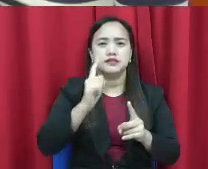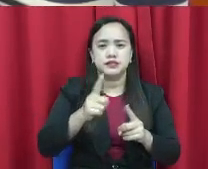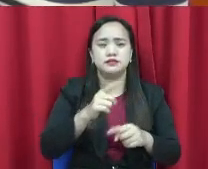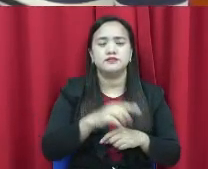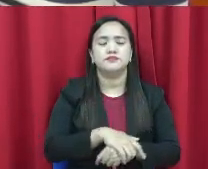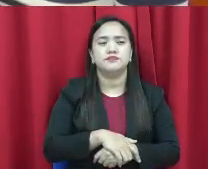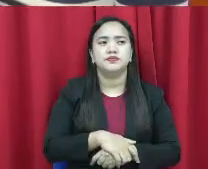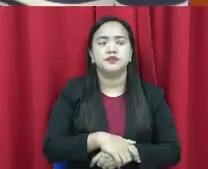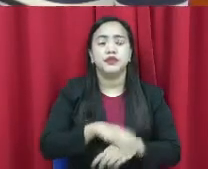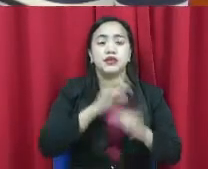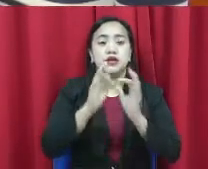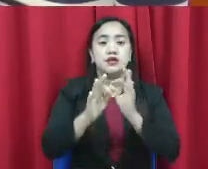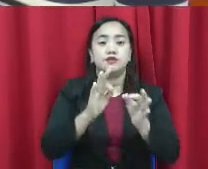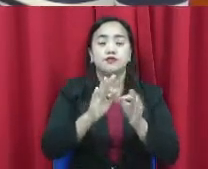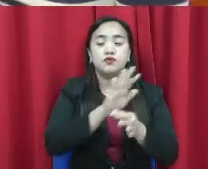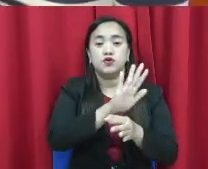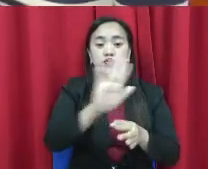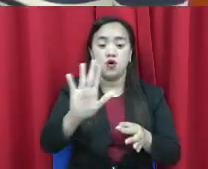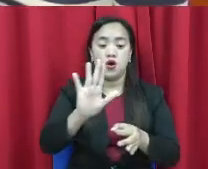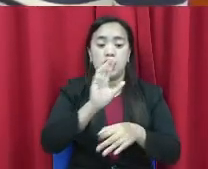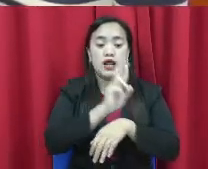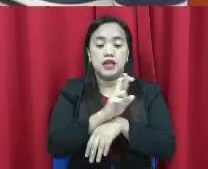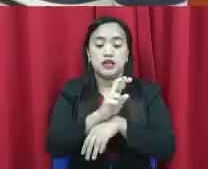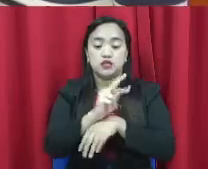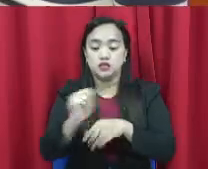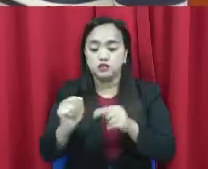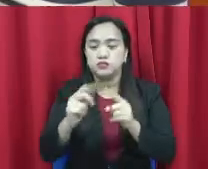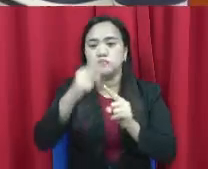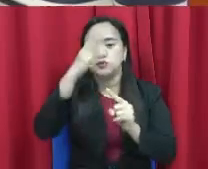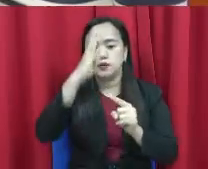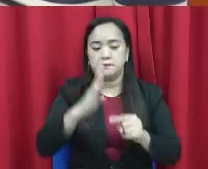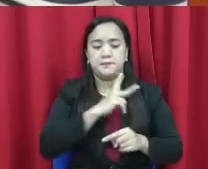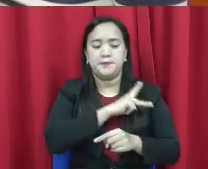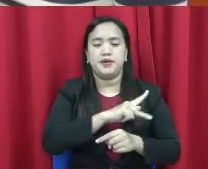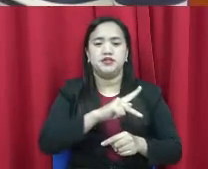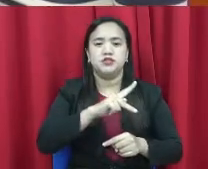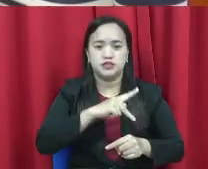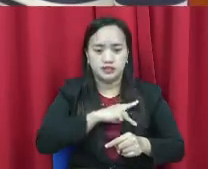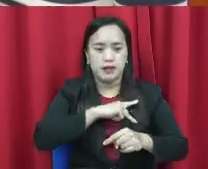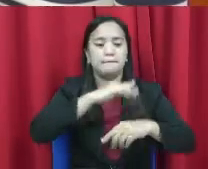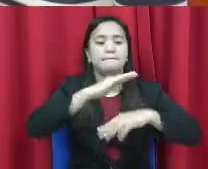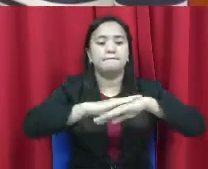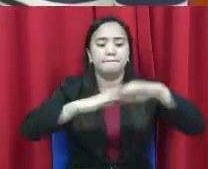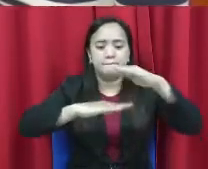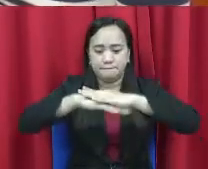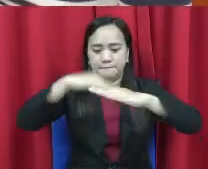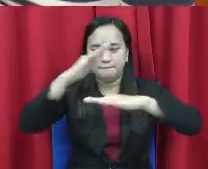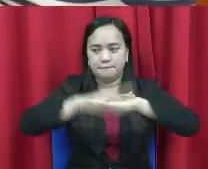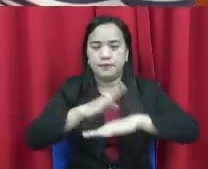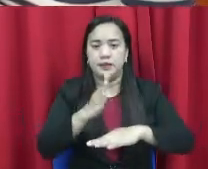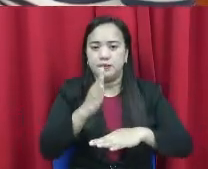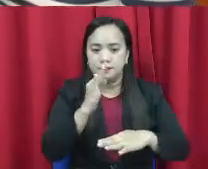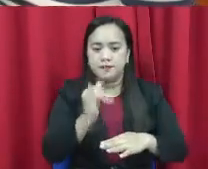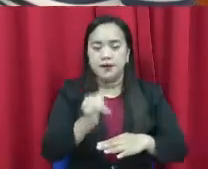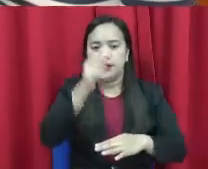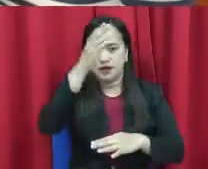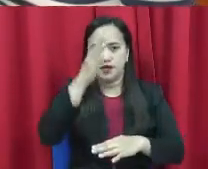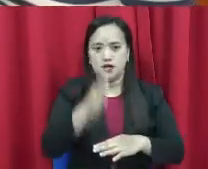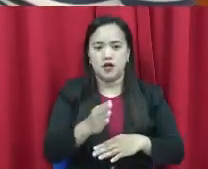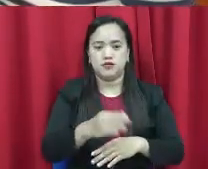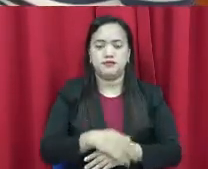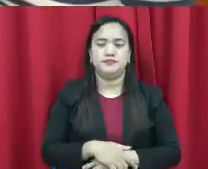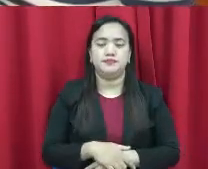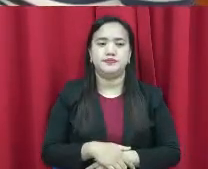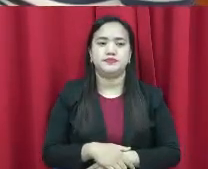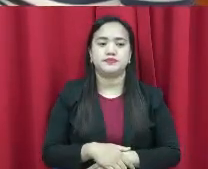kung ang ang ating sarili ba ay talagang personally na-establish na sa Panginoon so personally ay